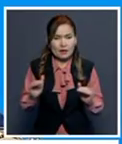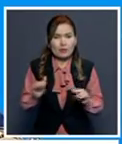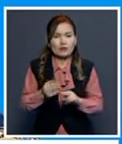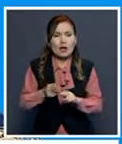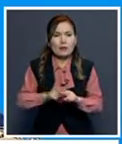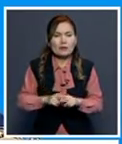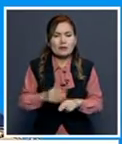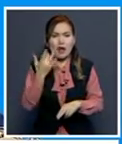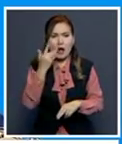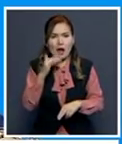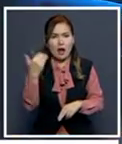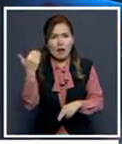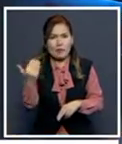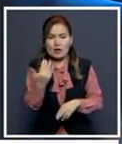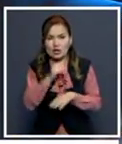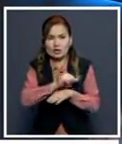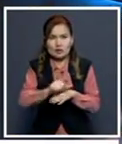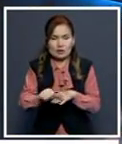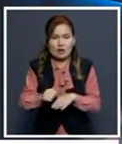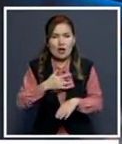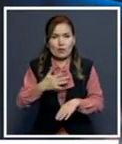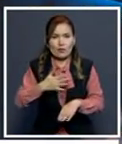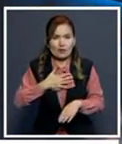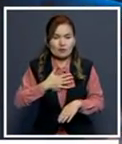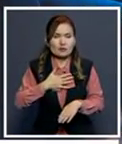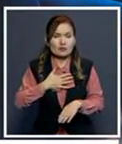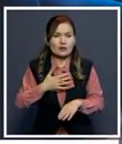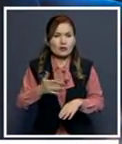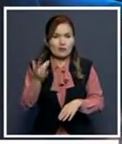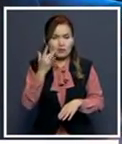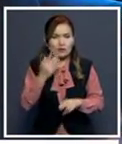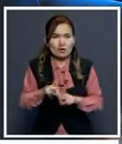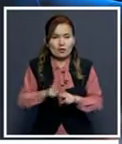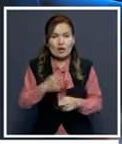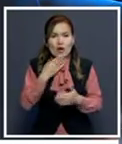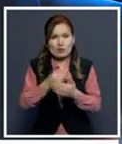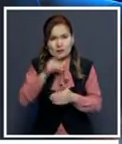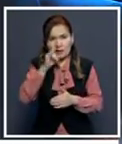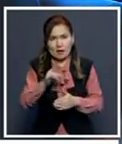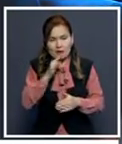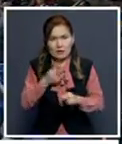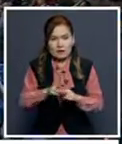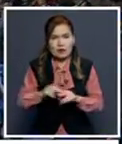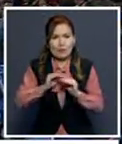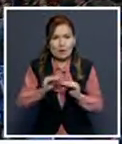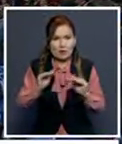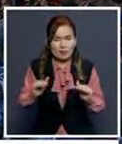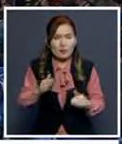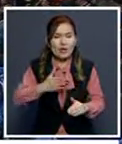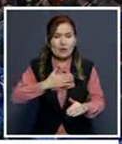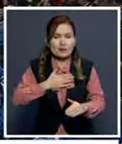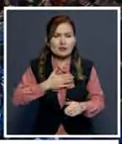ар жағындағы танымайтын елге барып ертең бөтен қылып өскенде бәрібір елін жерін сағынады, бірақ бөтен адам болып келеді олар, белгілі